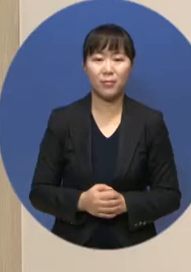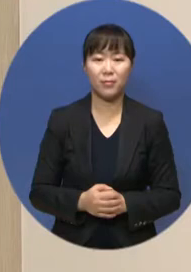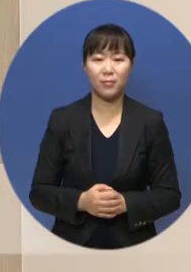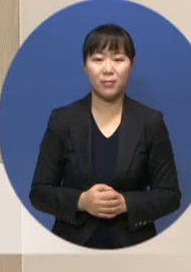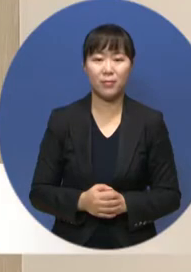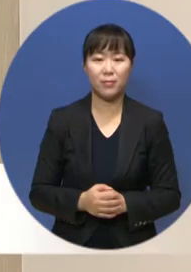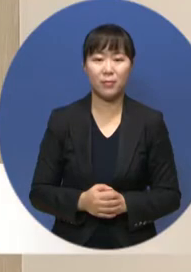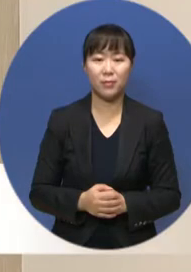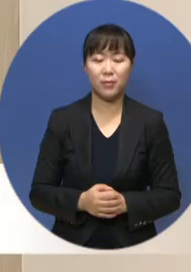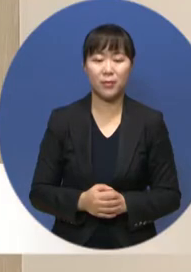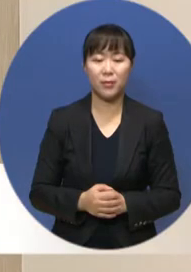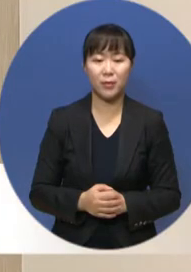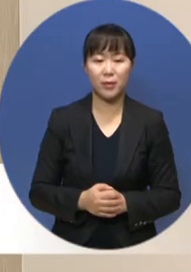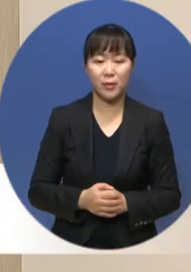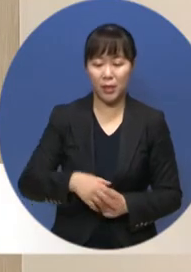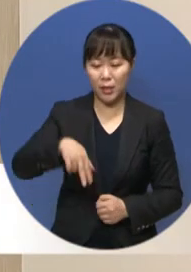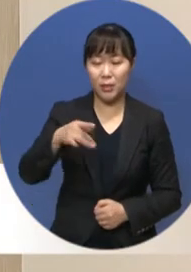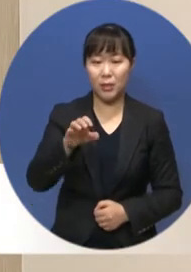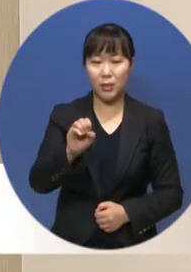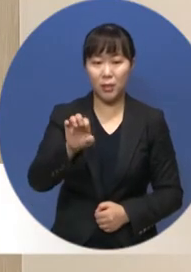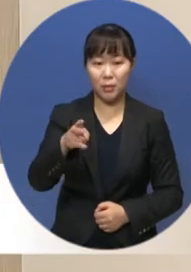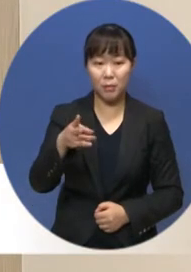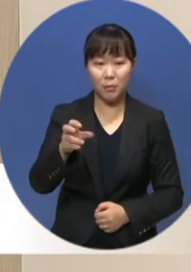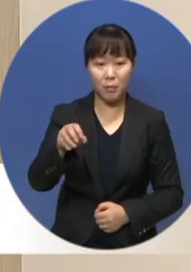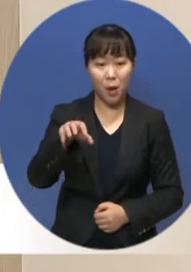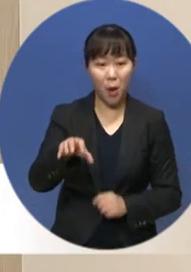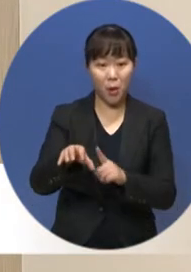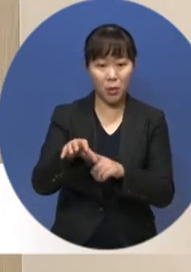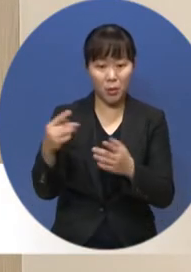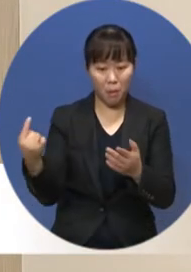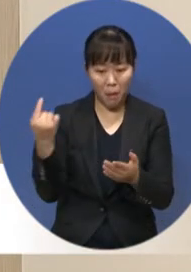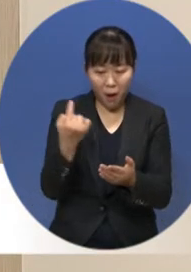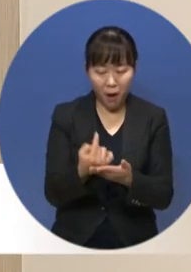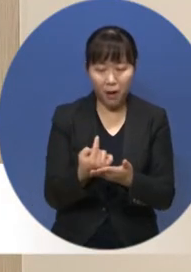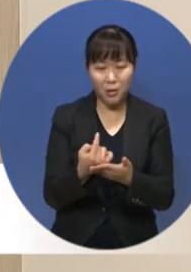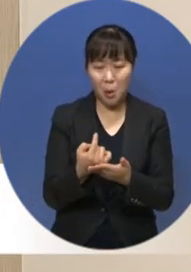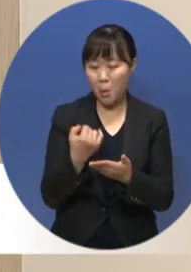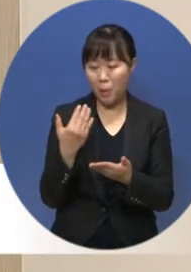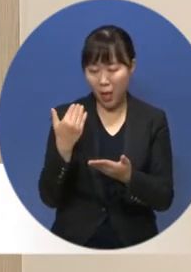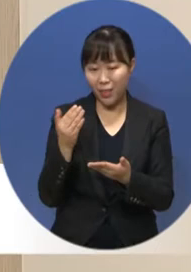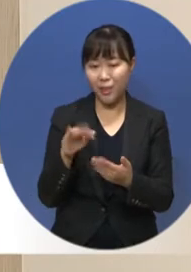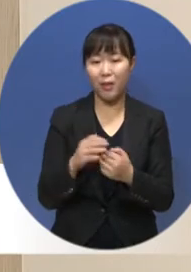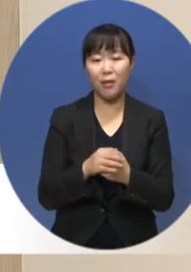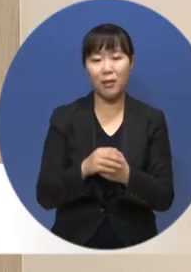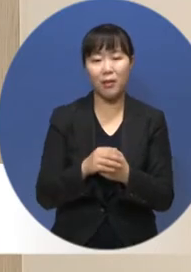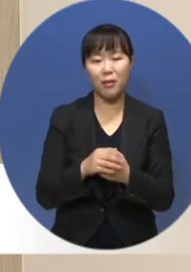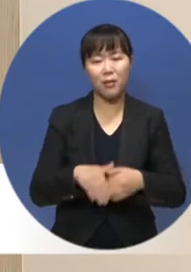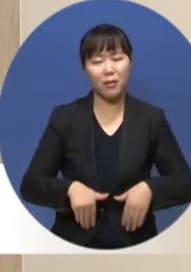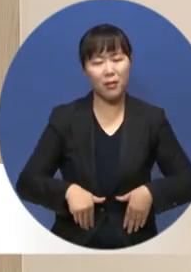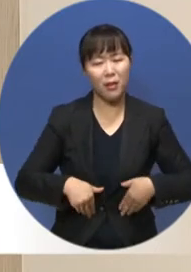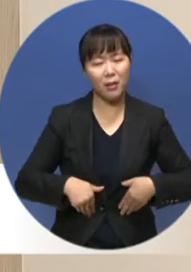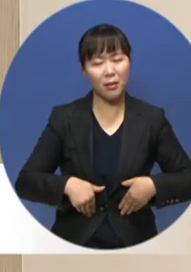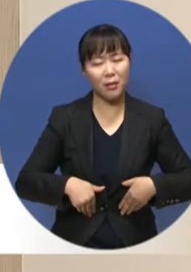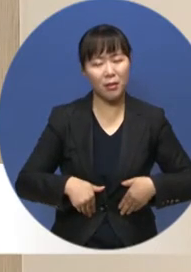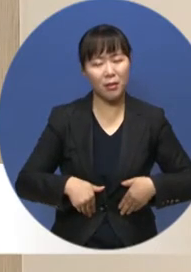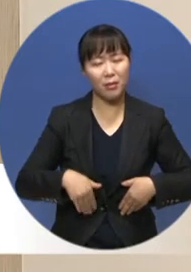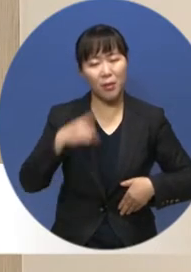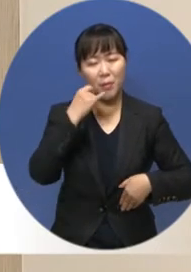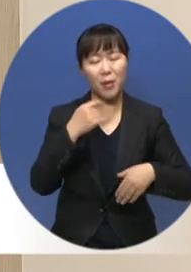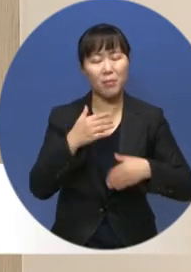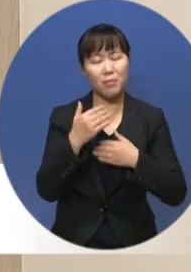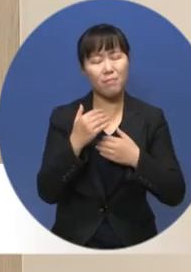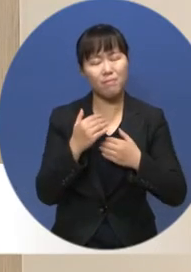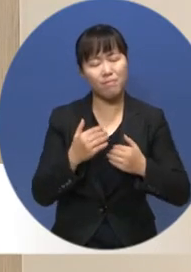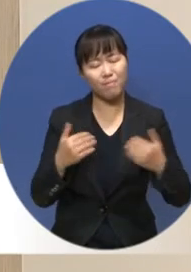그 증평이 저도 이제 여기 온 지 얼마 안 됐는데 좀 포근한 지역 같아요.